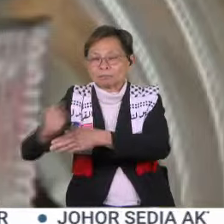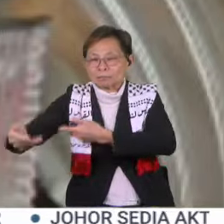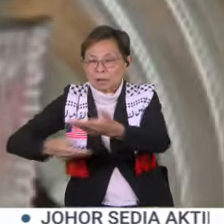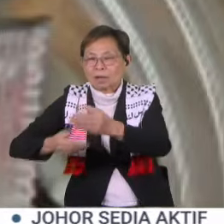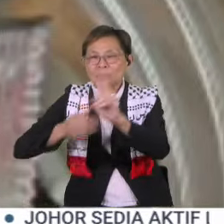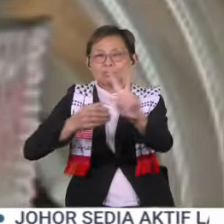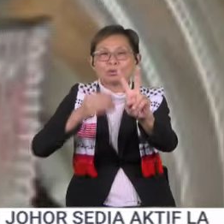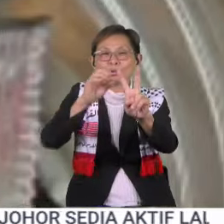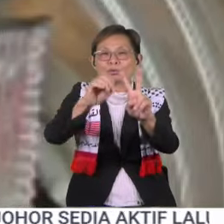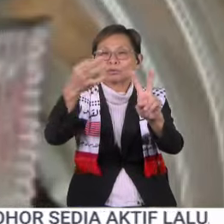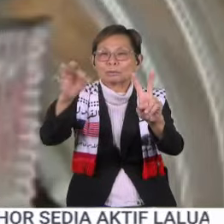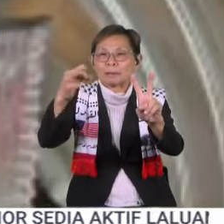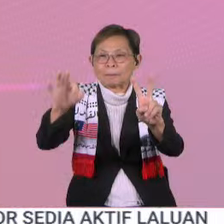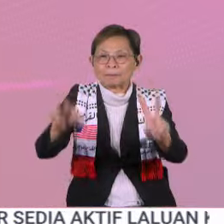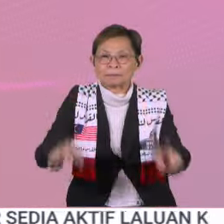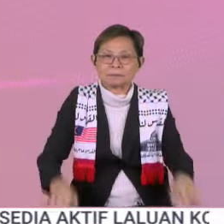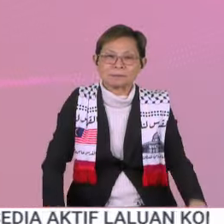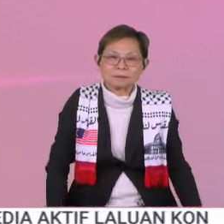2019.